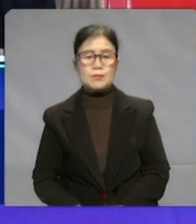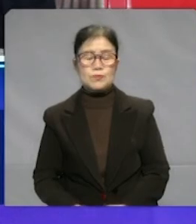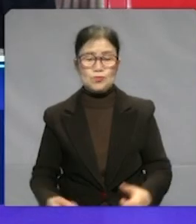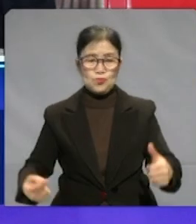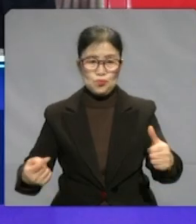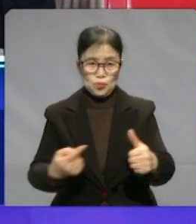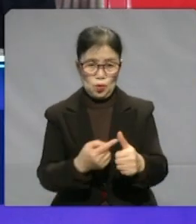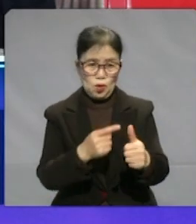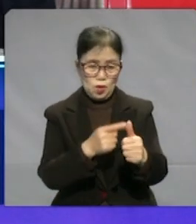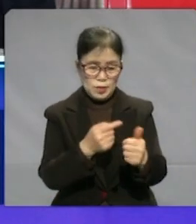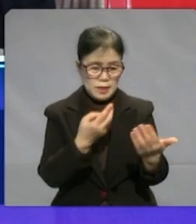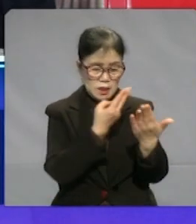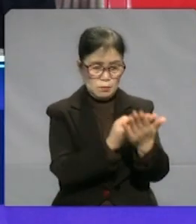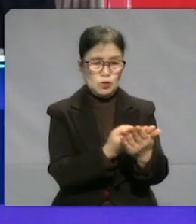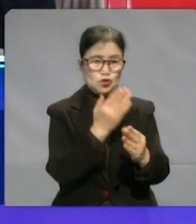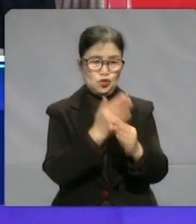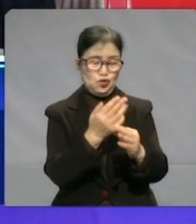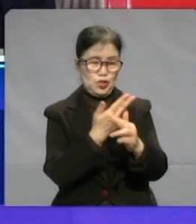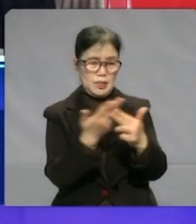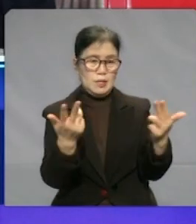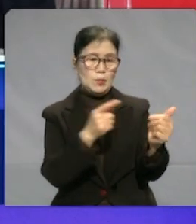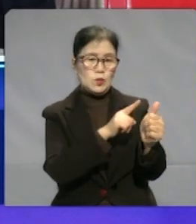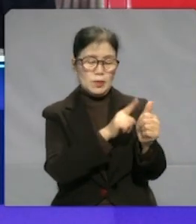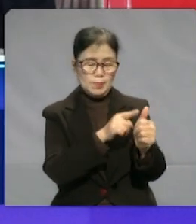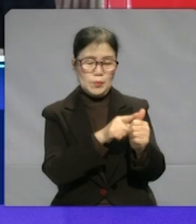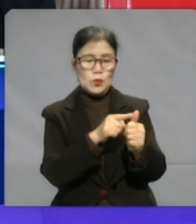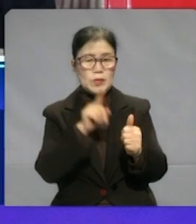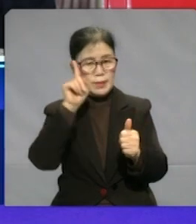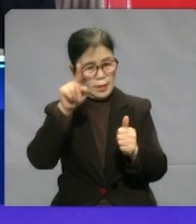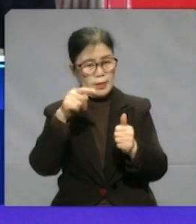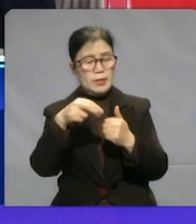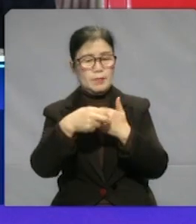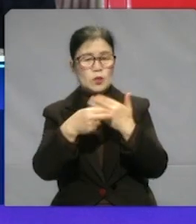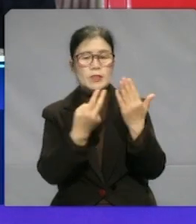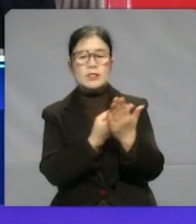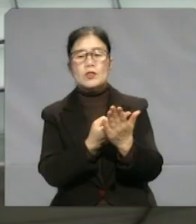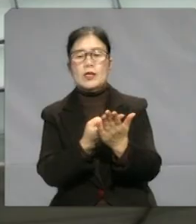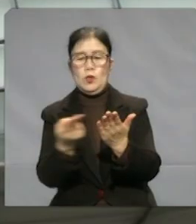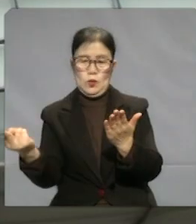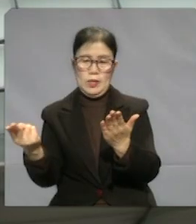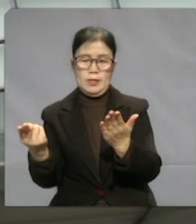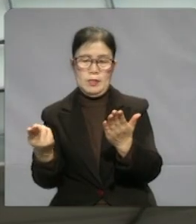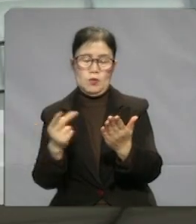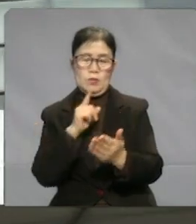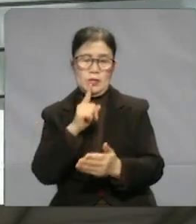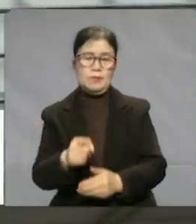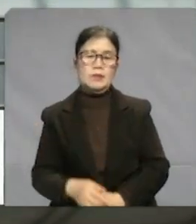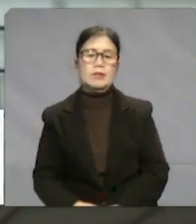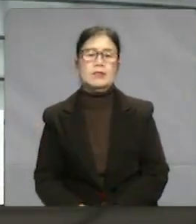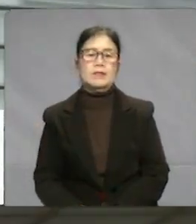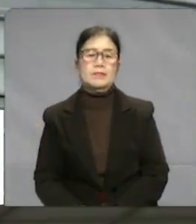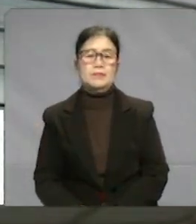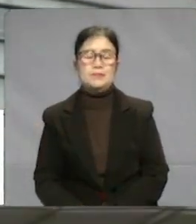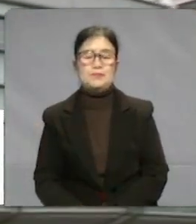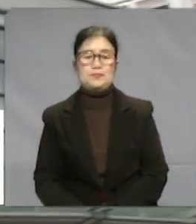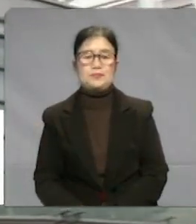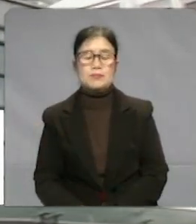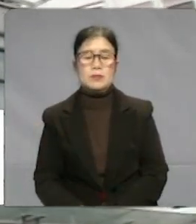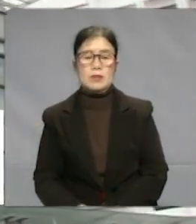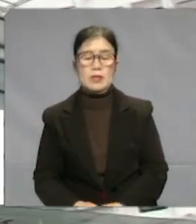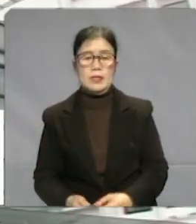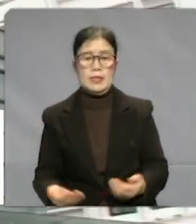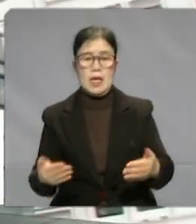흉기 테러를 당해 입원 중인 더불어민주당 이재명 대표가 내일 병원에서 퇴원하기로 했습니다. 권혁기